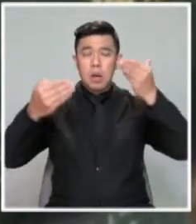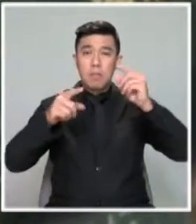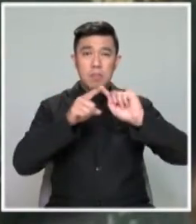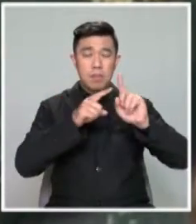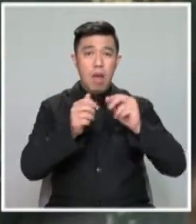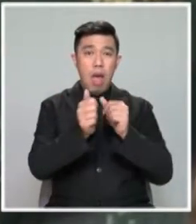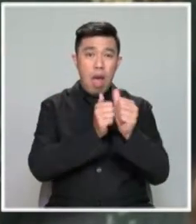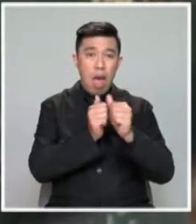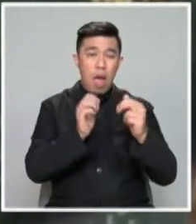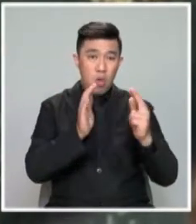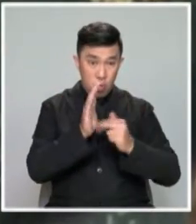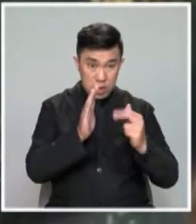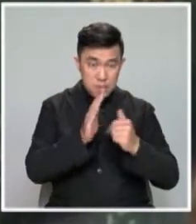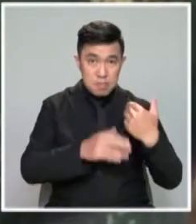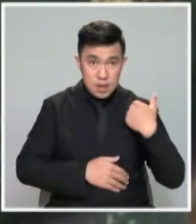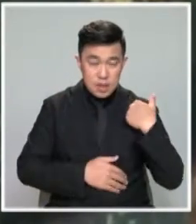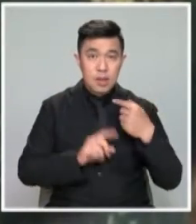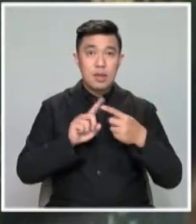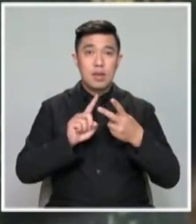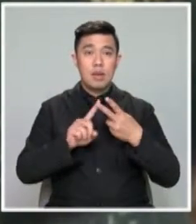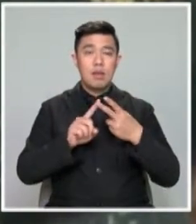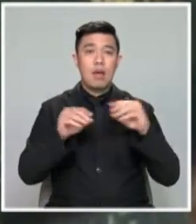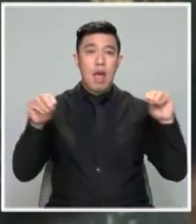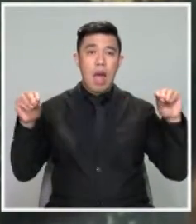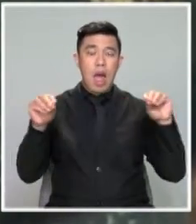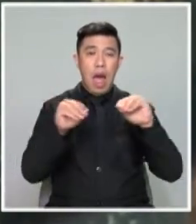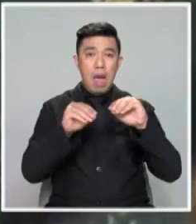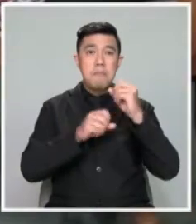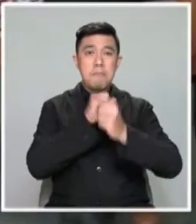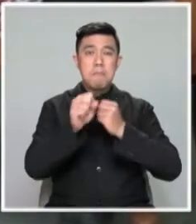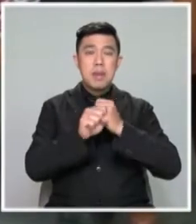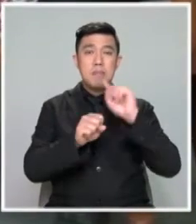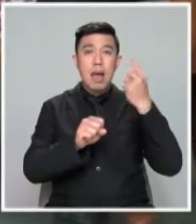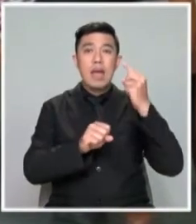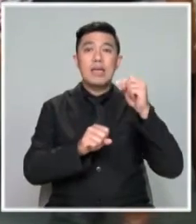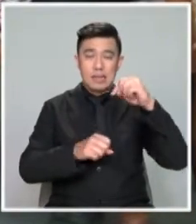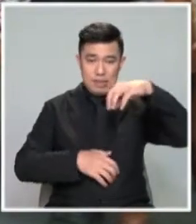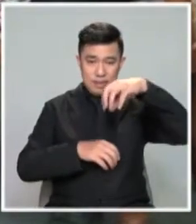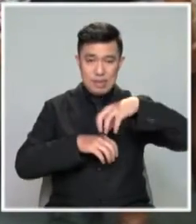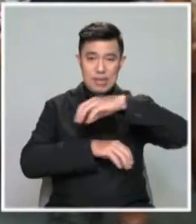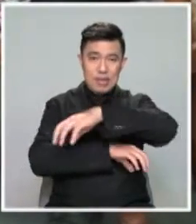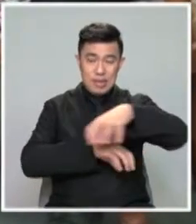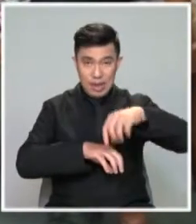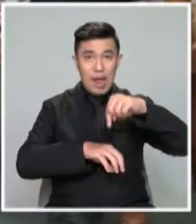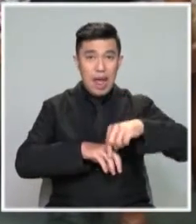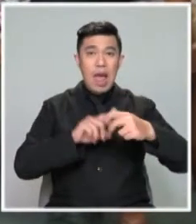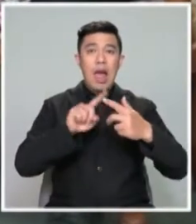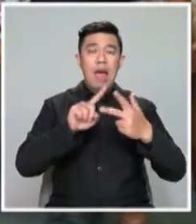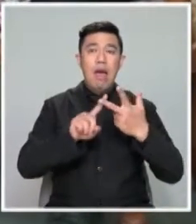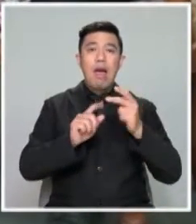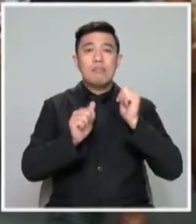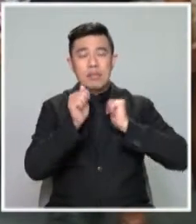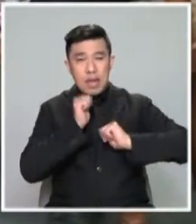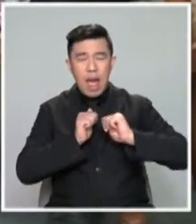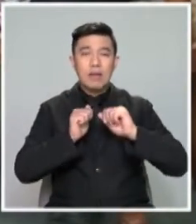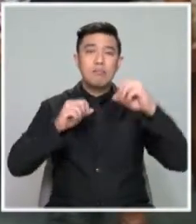ทั้งการแข่งขันวิ่งมินิฮาฟมาราธอนกิจกรรมเค้าดาวโต้ลมหนาวต้อนรับปีใหม่ณลานมอหินขาวการแสดงแสงสีเสียง